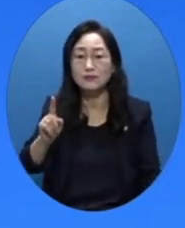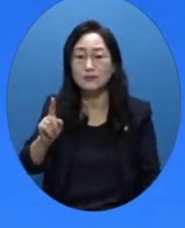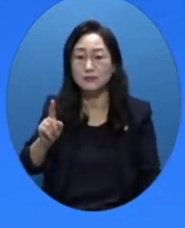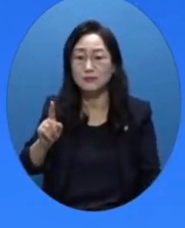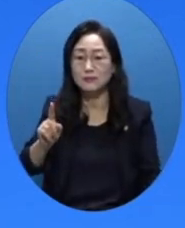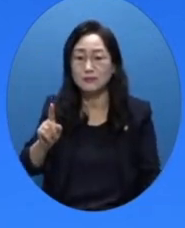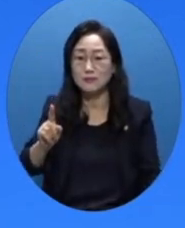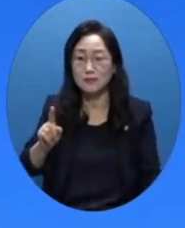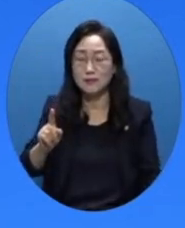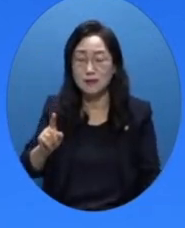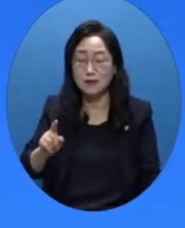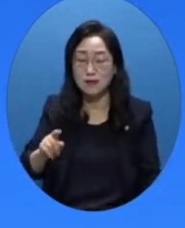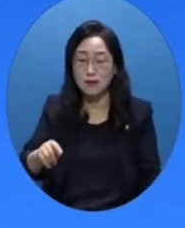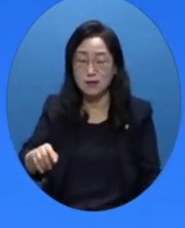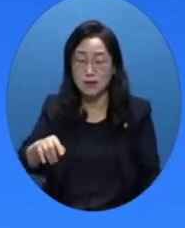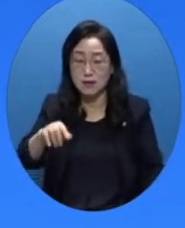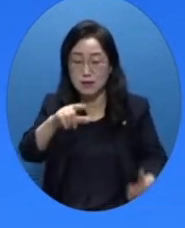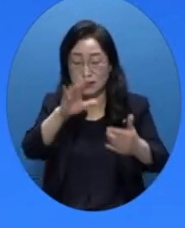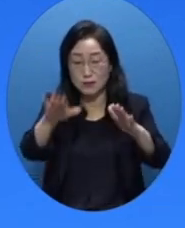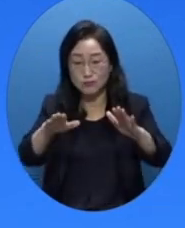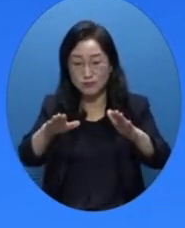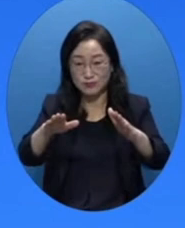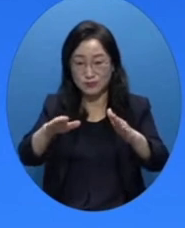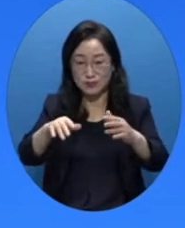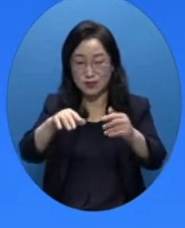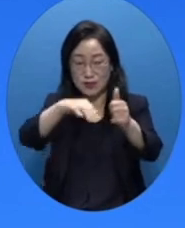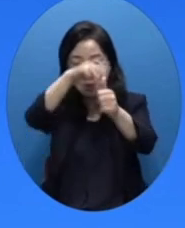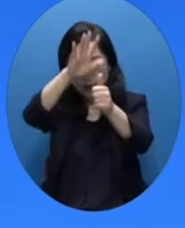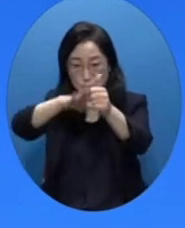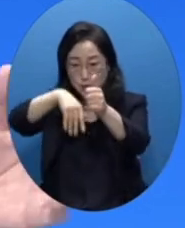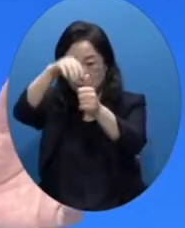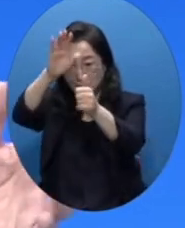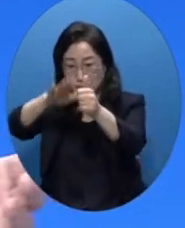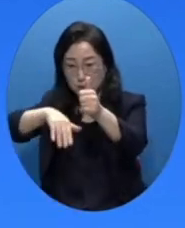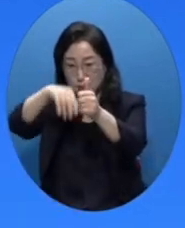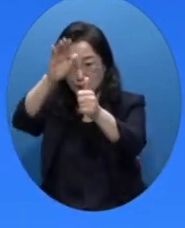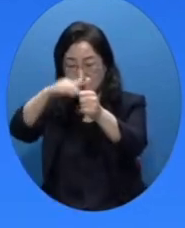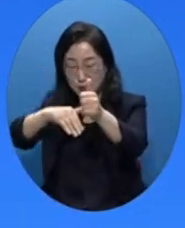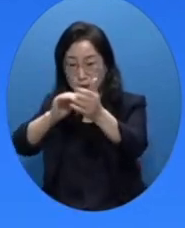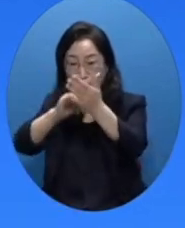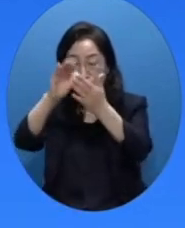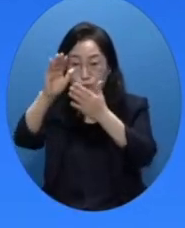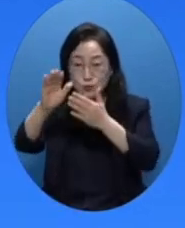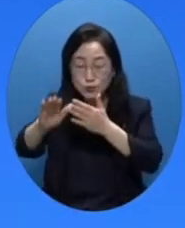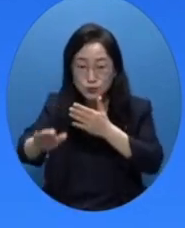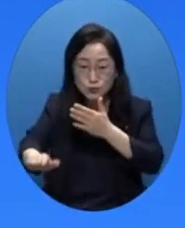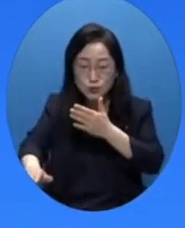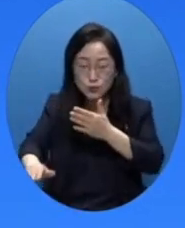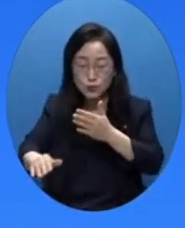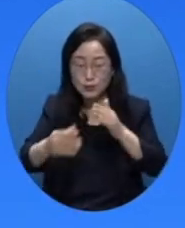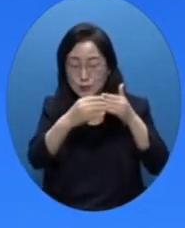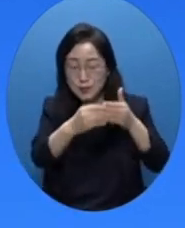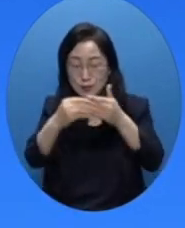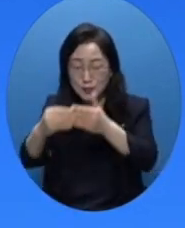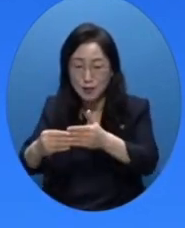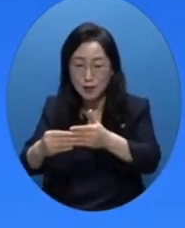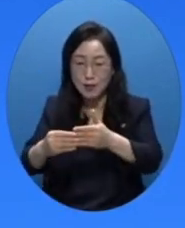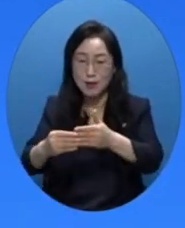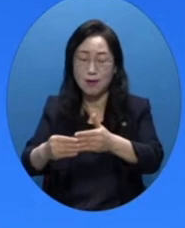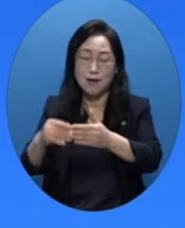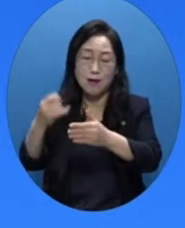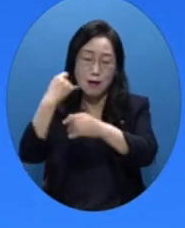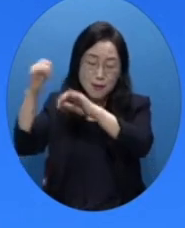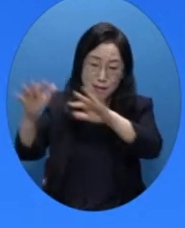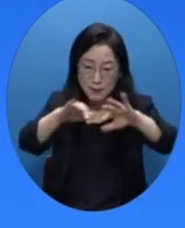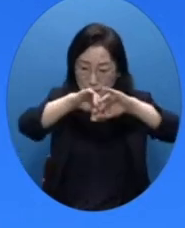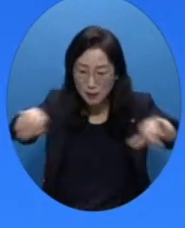유월절 사건으로 저들을 구원해내시고 홍해를 가르시고 낮에는 구름기둥으로 밤에는 불기둥으로